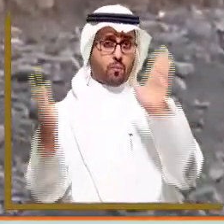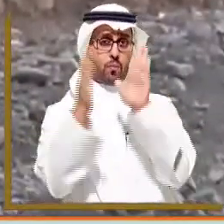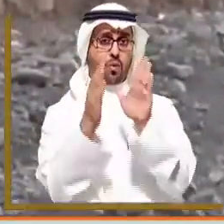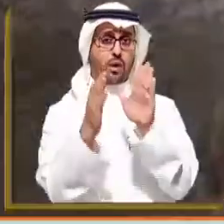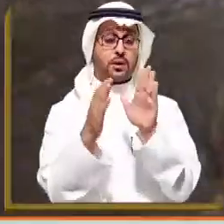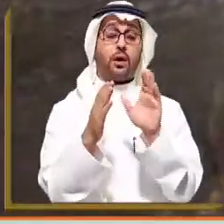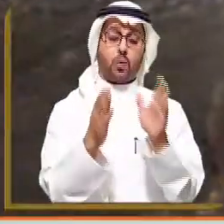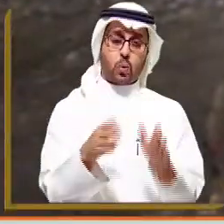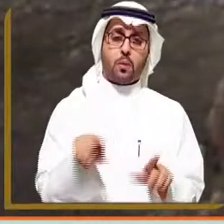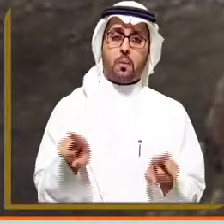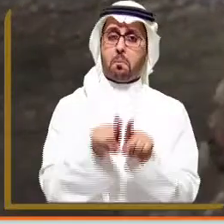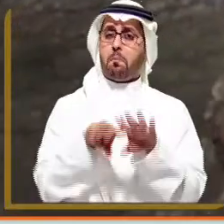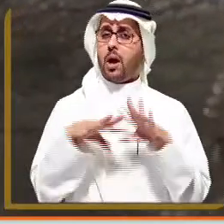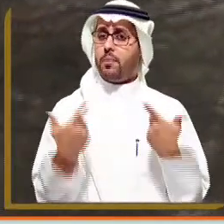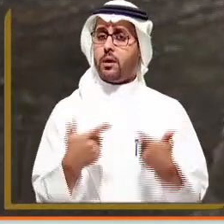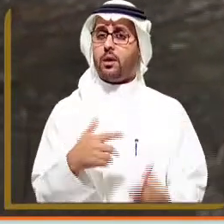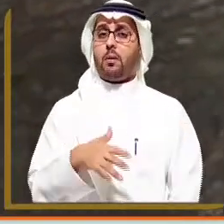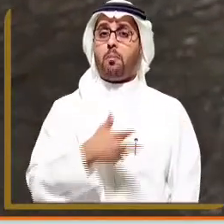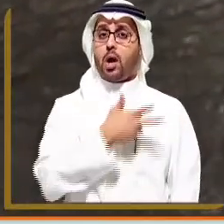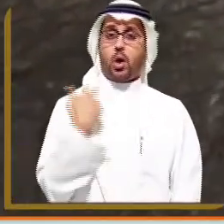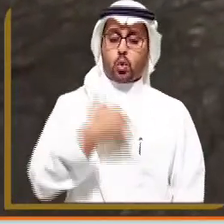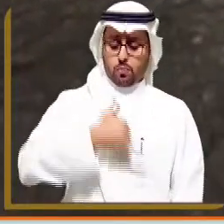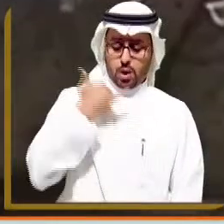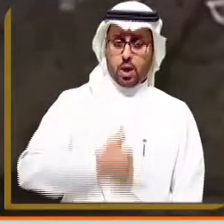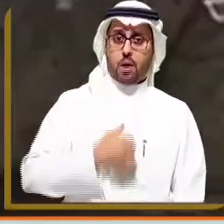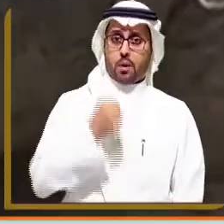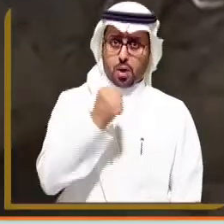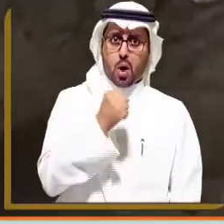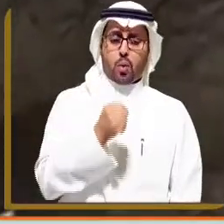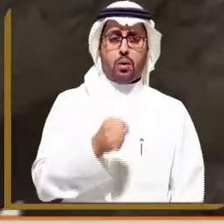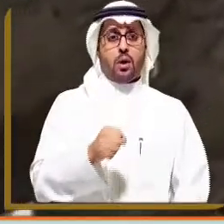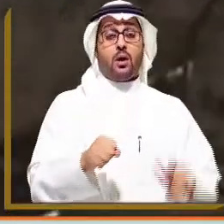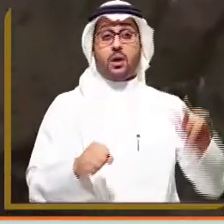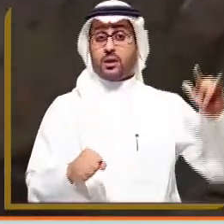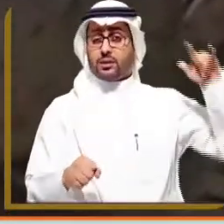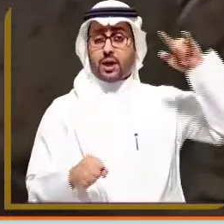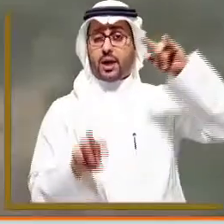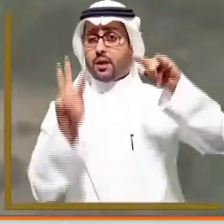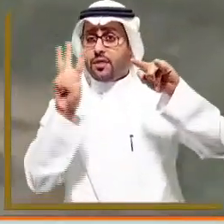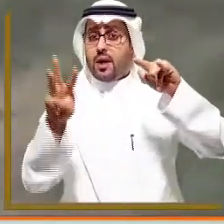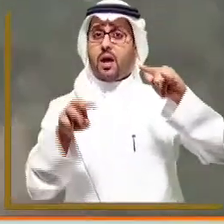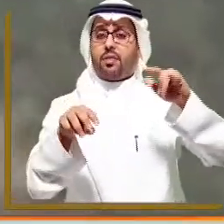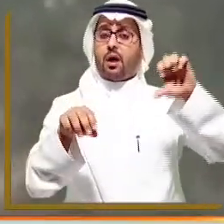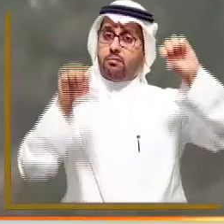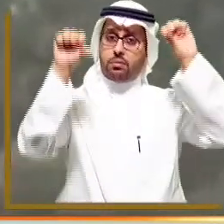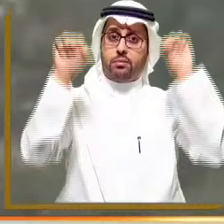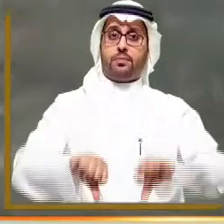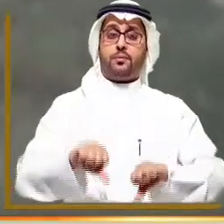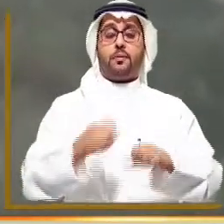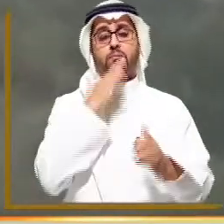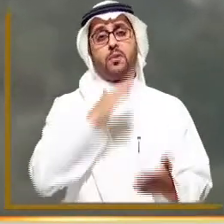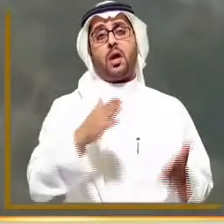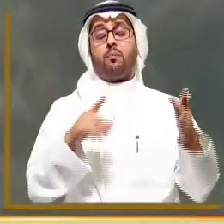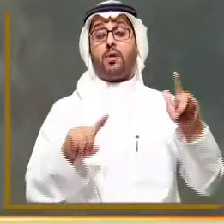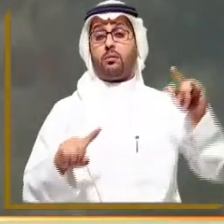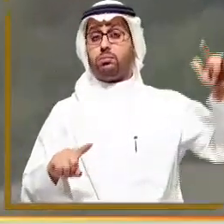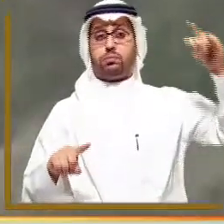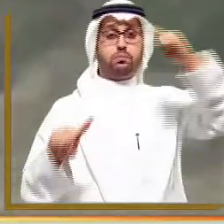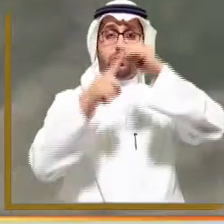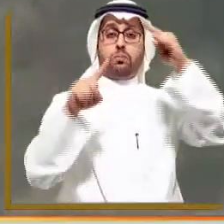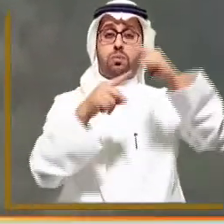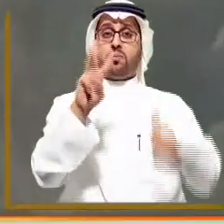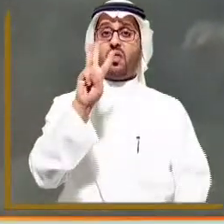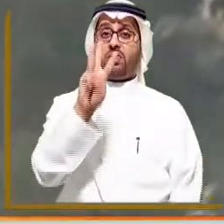غربي مأرب. كما أعلن الجيش اليمني إسقاط 3 طائرات مسيرة أطلقتها الميليشيا لاستهداف مواقعه